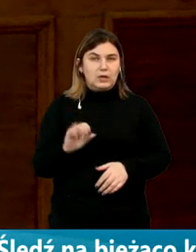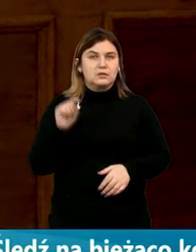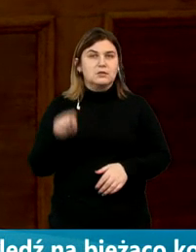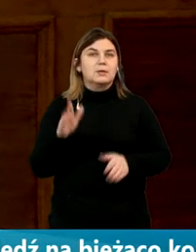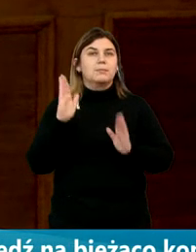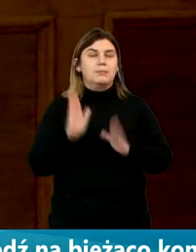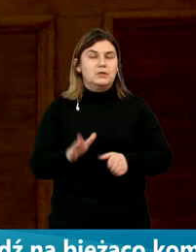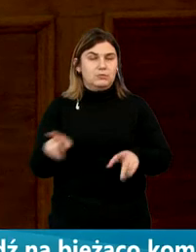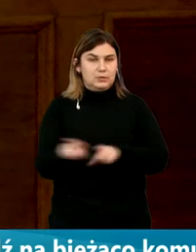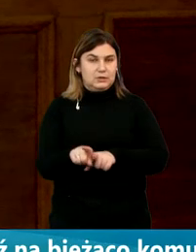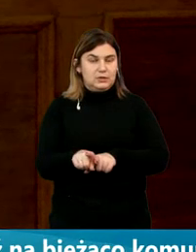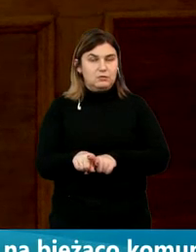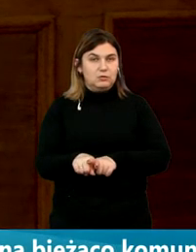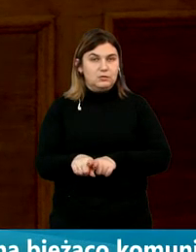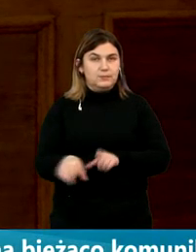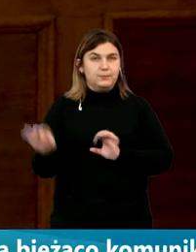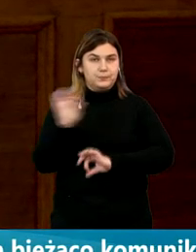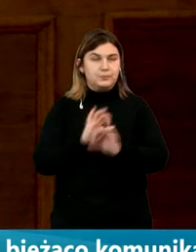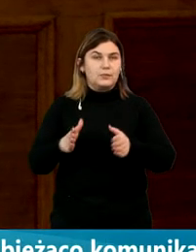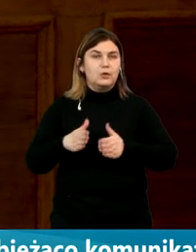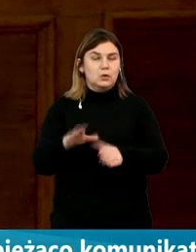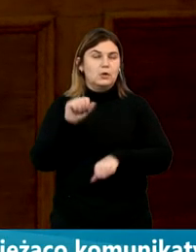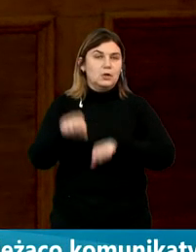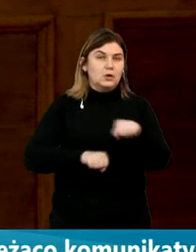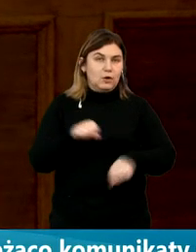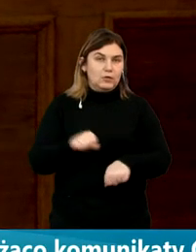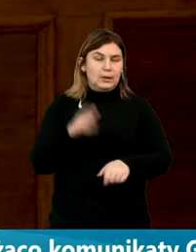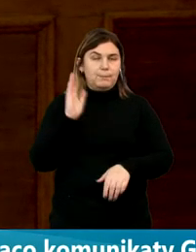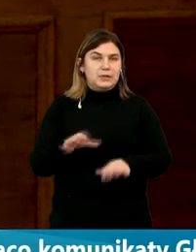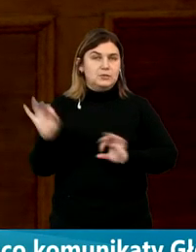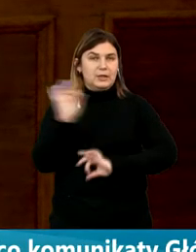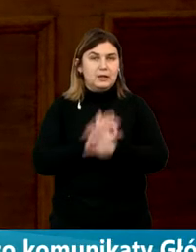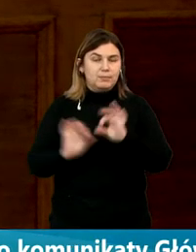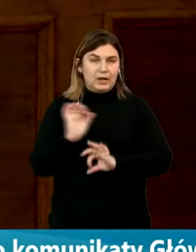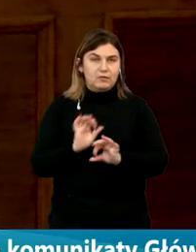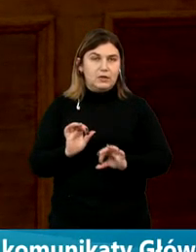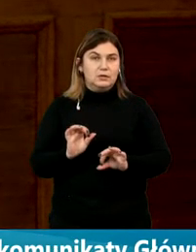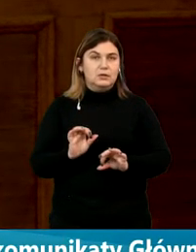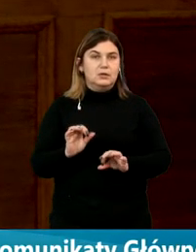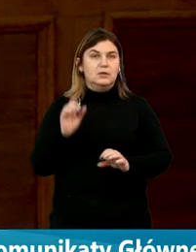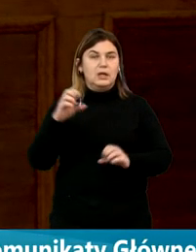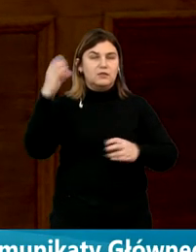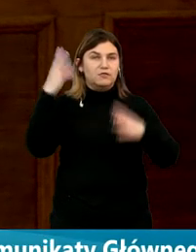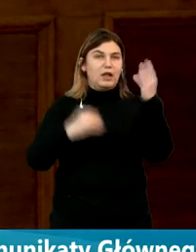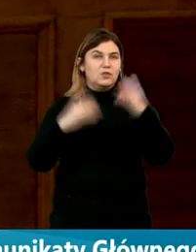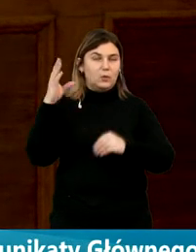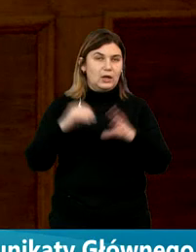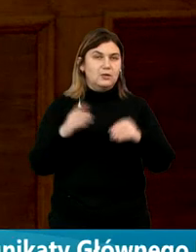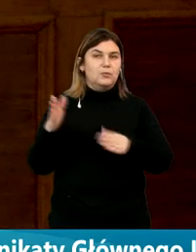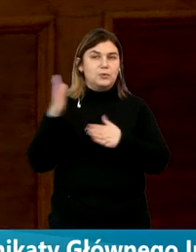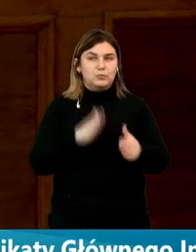też modernizowali ścieżki rowerowe i będziemy modernizowali układy sygnalizacji świetlnej, aby były dostosowane